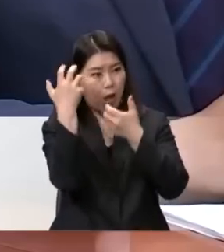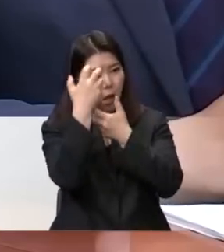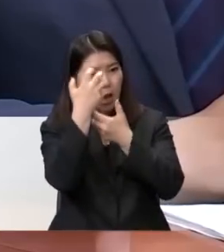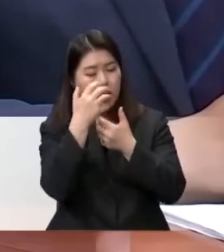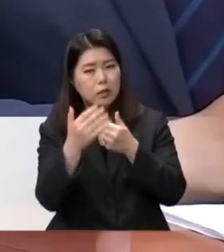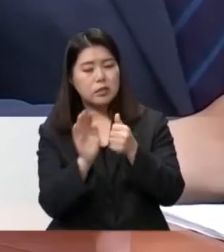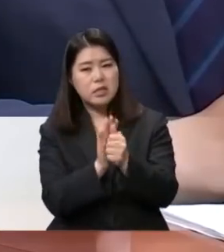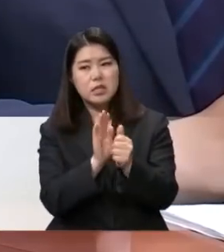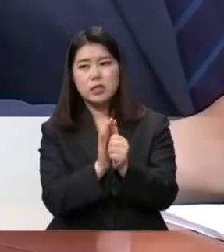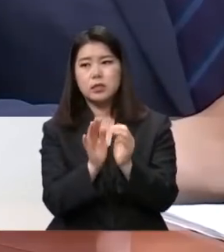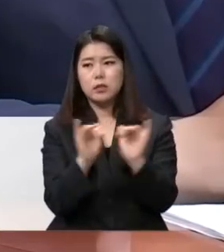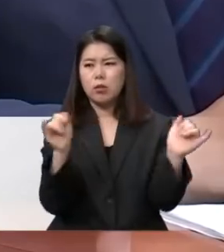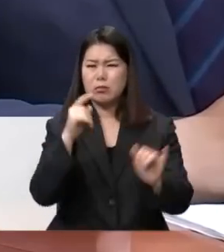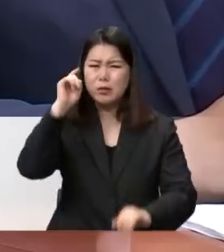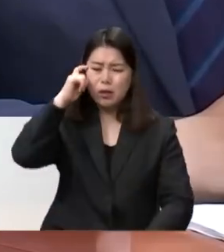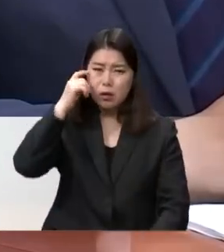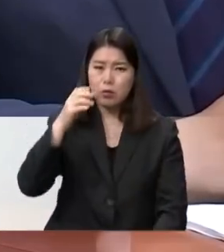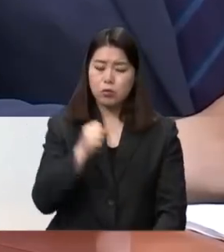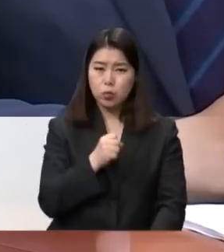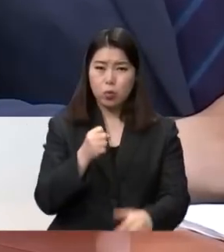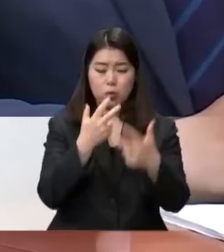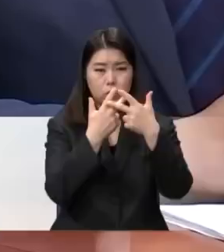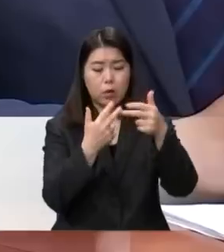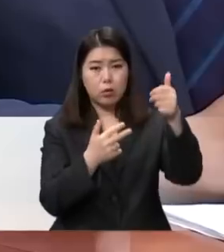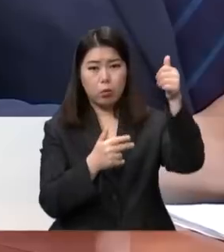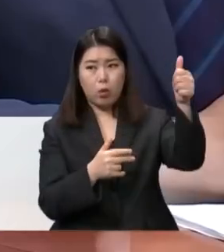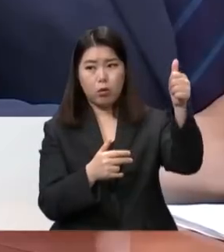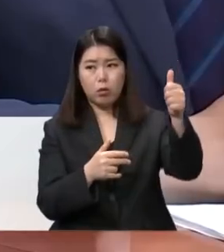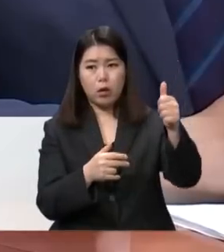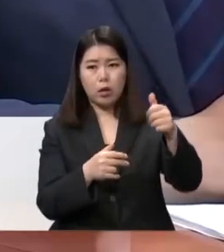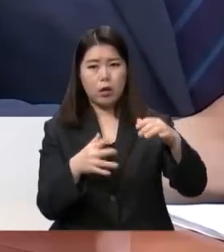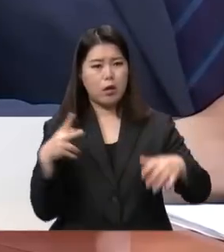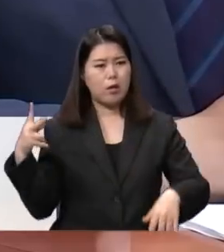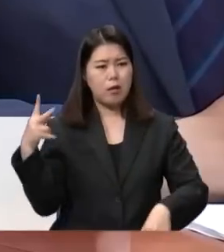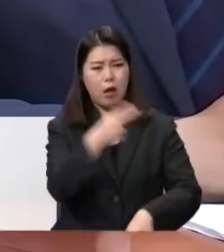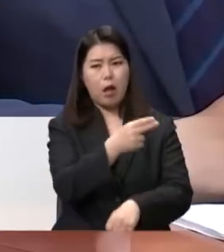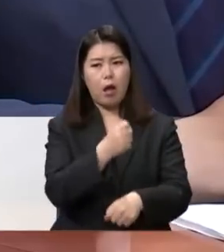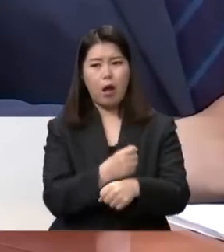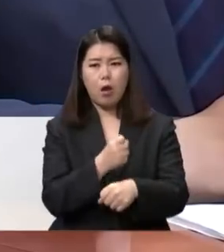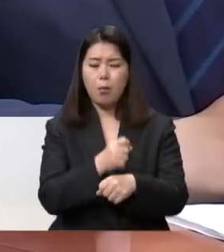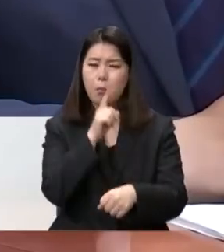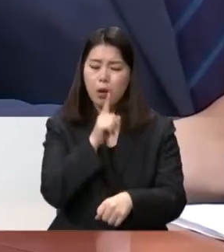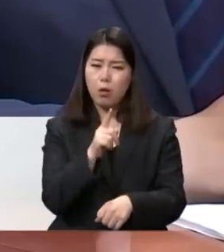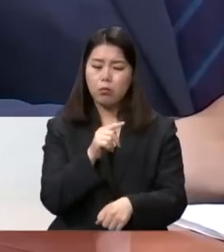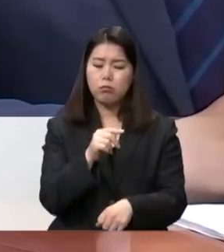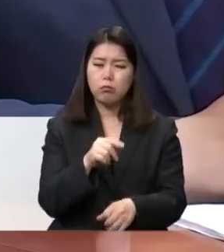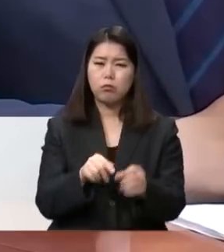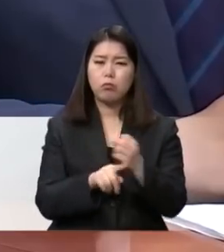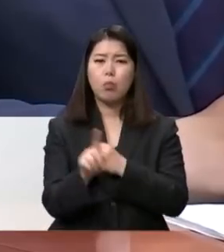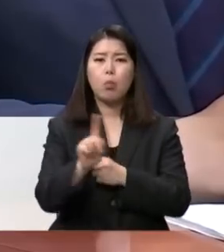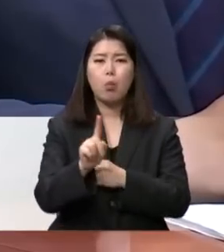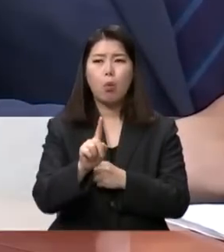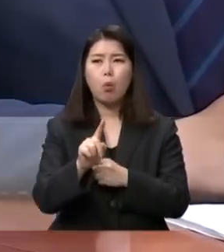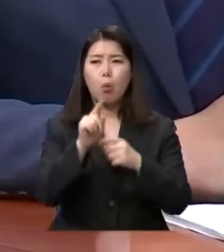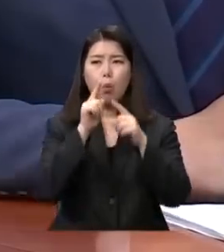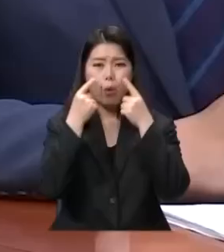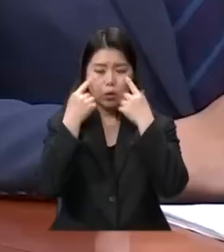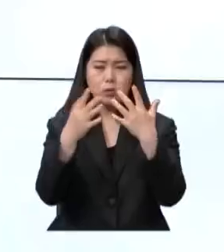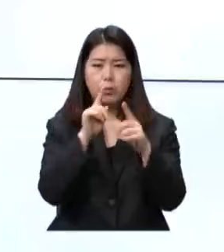극렬 지지자로 단정하여 당대표에게 개딸과 절연하라고 요구했는지 소명해야 할 것입니다